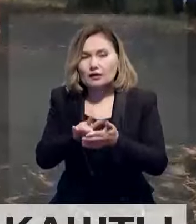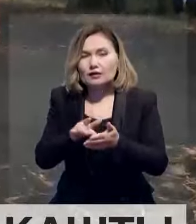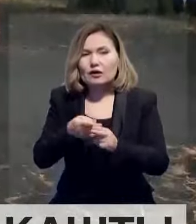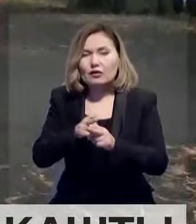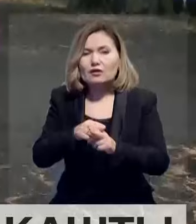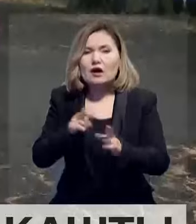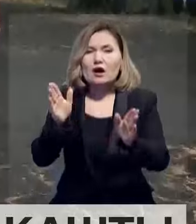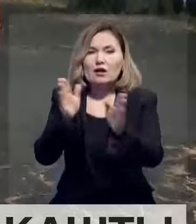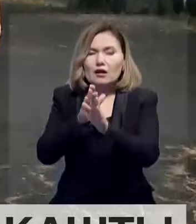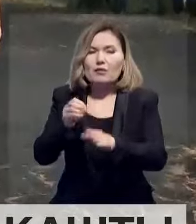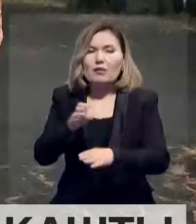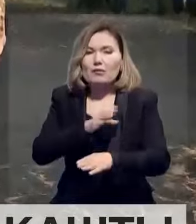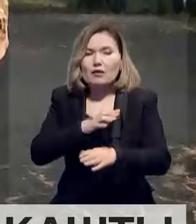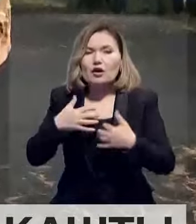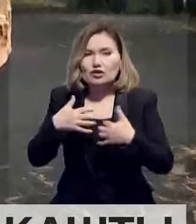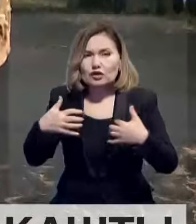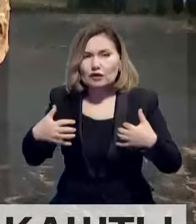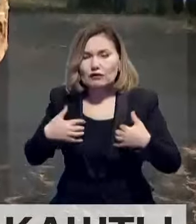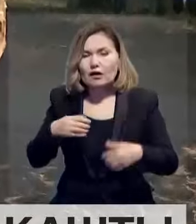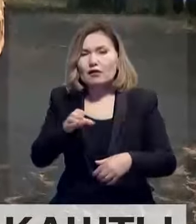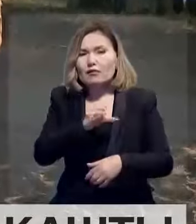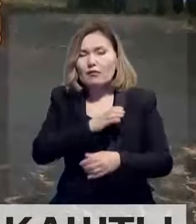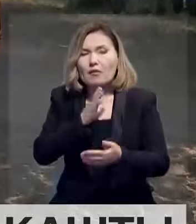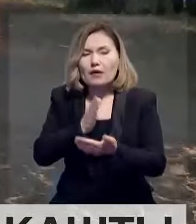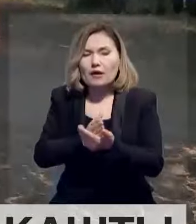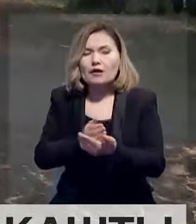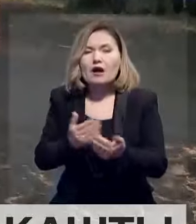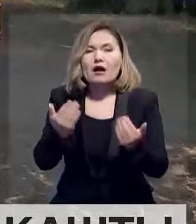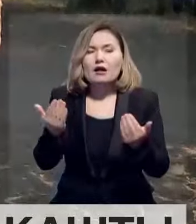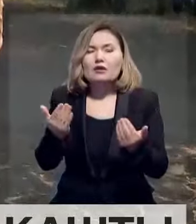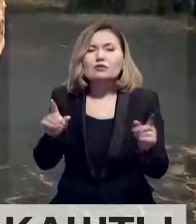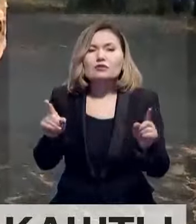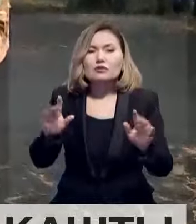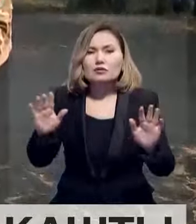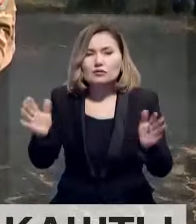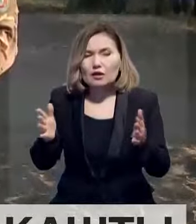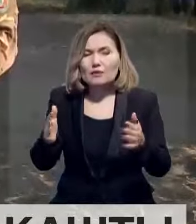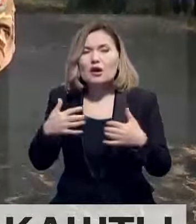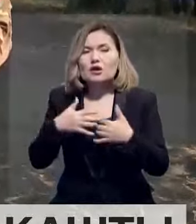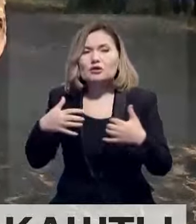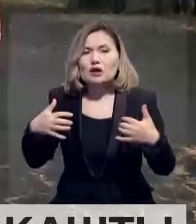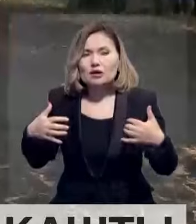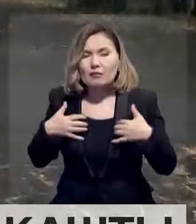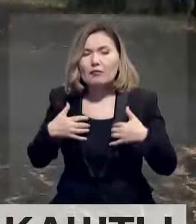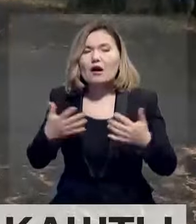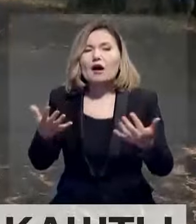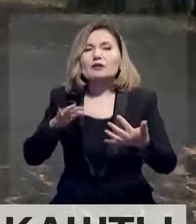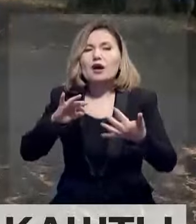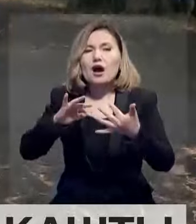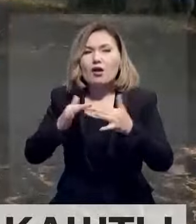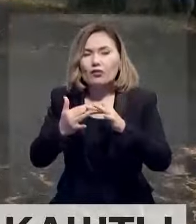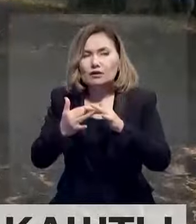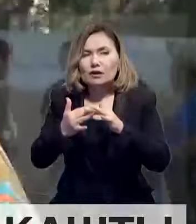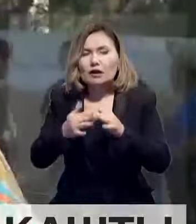бай, жануарға бай. Қалай болып жатыр қазір, не болып жатыр, жануарлар қандай ауылдарға кіріп жатыр?